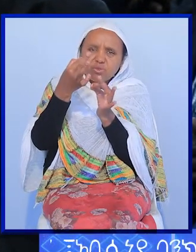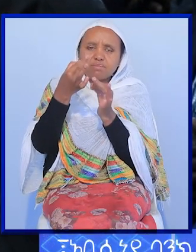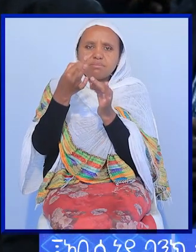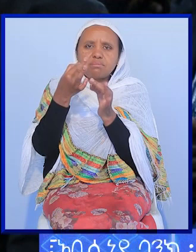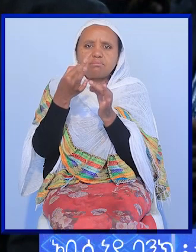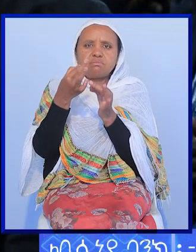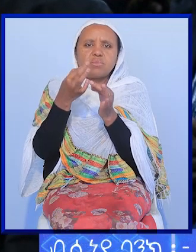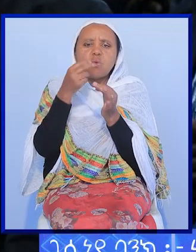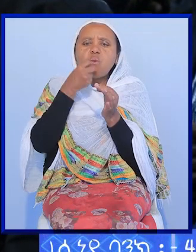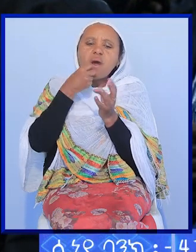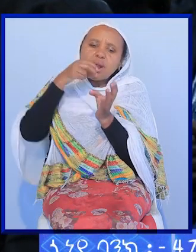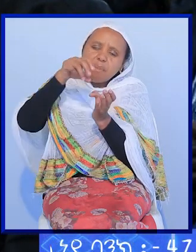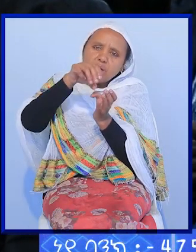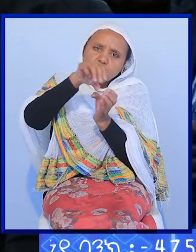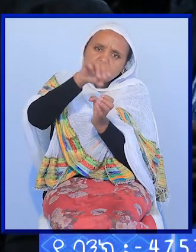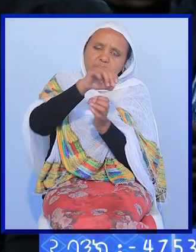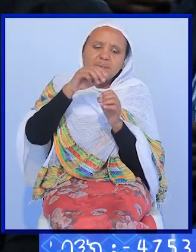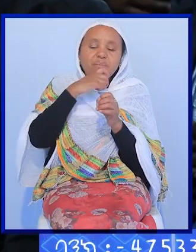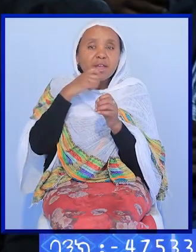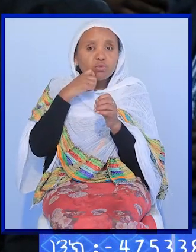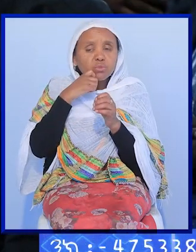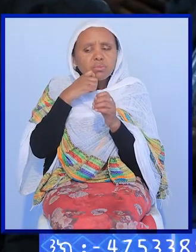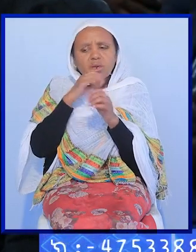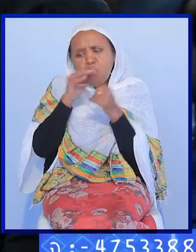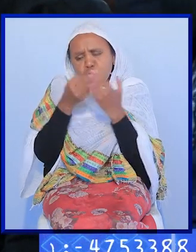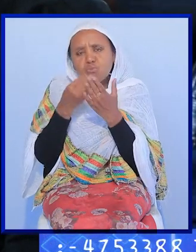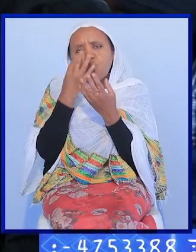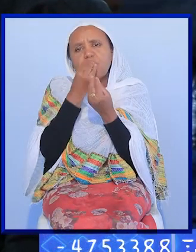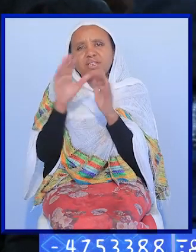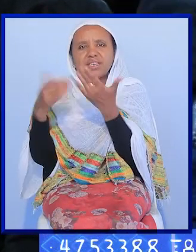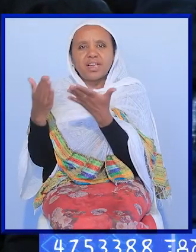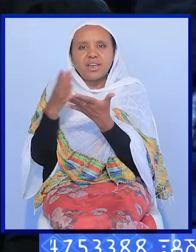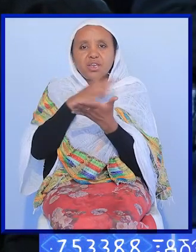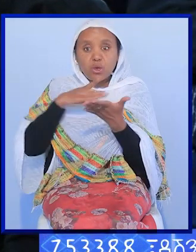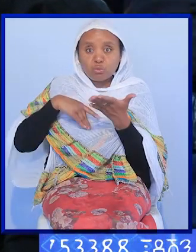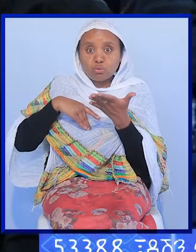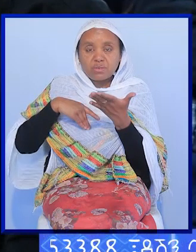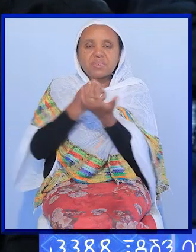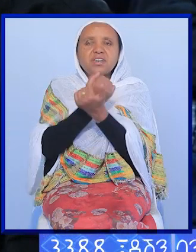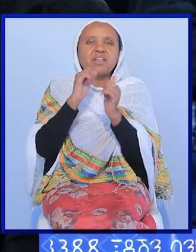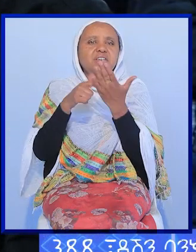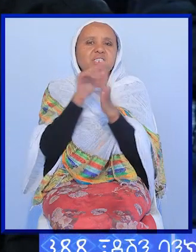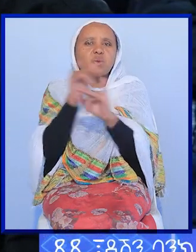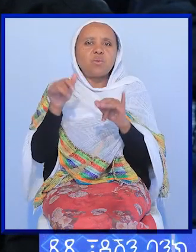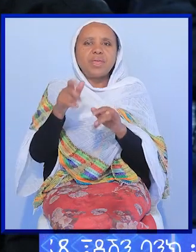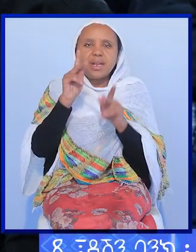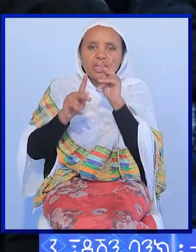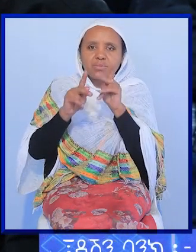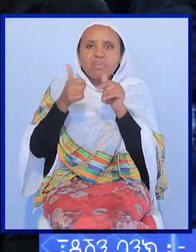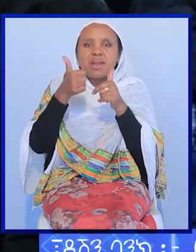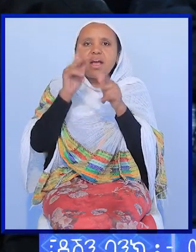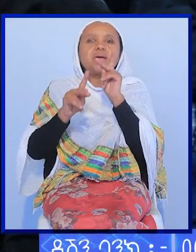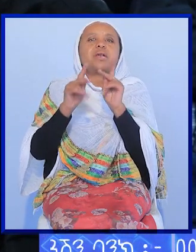ውሃ ለሚያጠጡትም፣ ለሚያደርቁትም፣ ለእነርሱ ሁሉ ውበትን ይሰጣል። የክርስቶስም ድህነት እንዲህ ነው። ለህዝብም ለአሕዛብም የመጣ